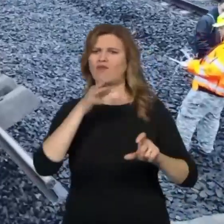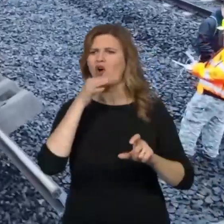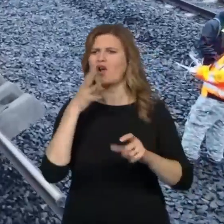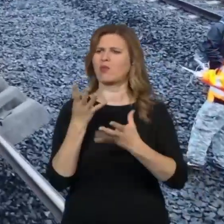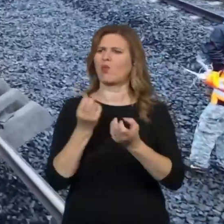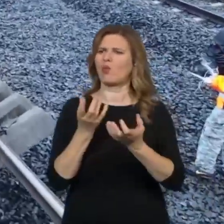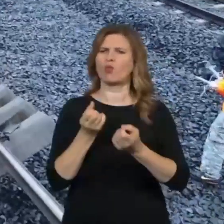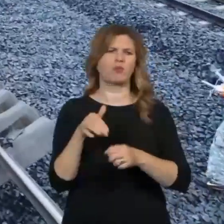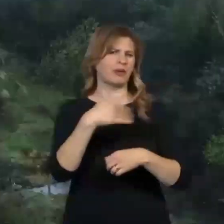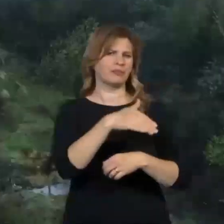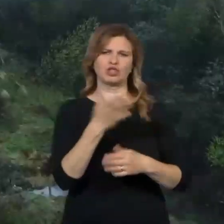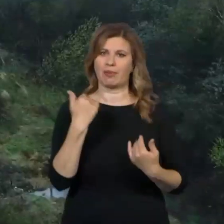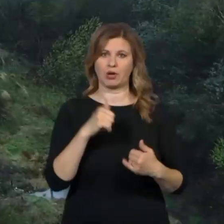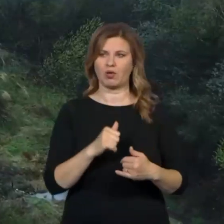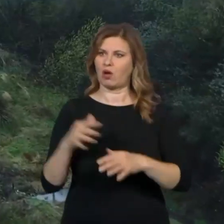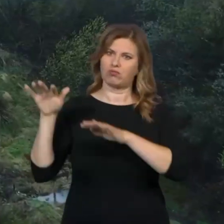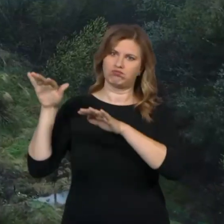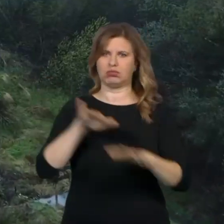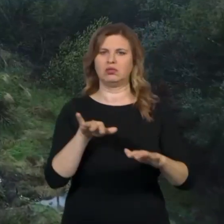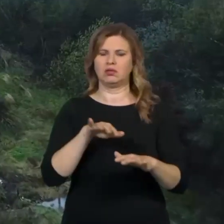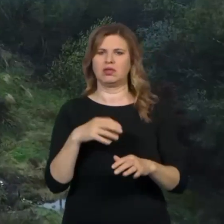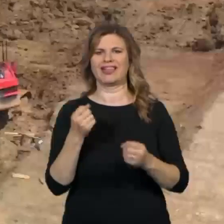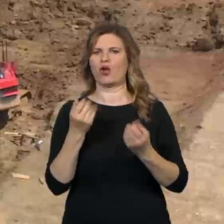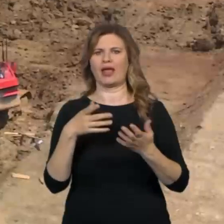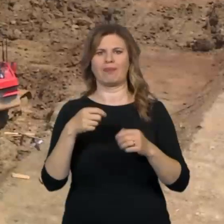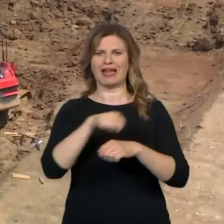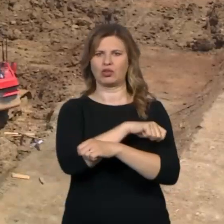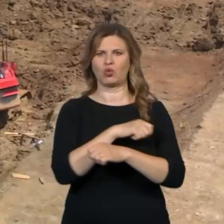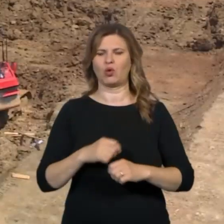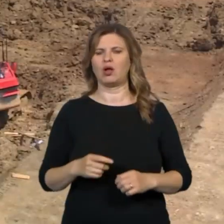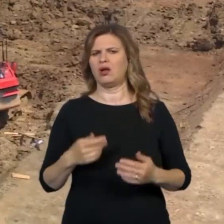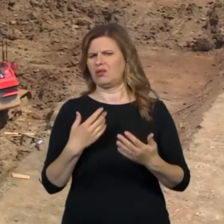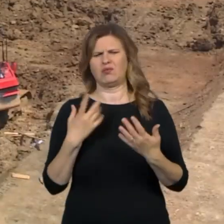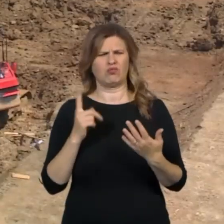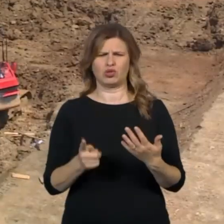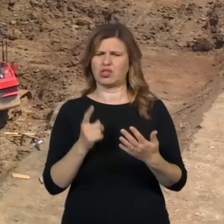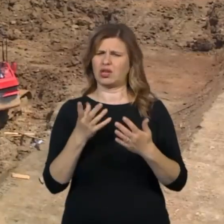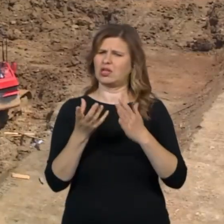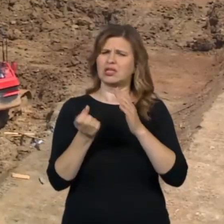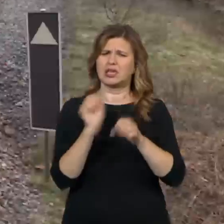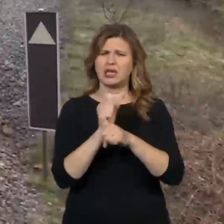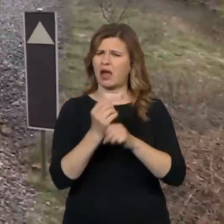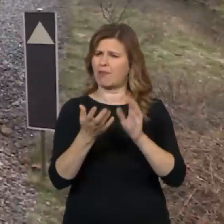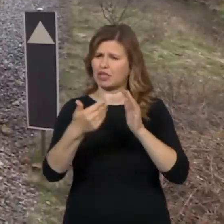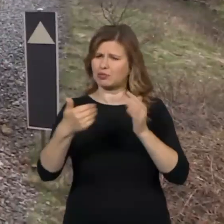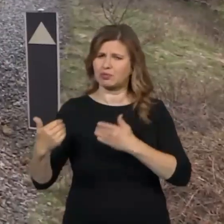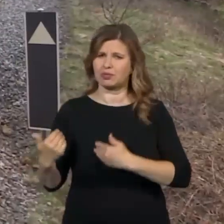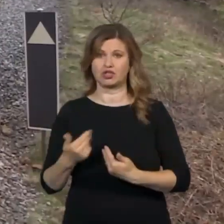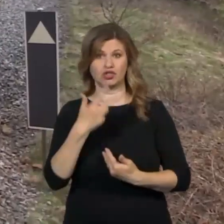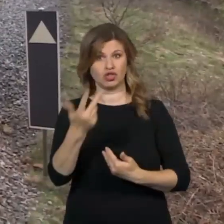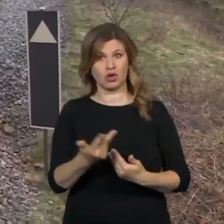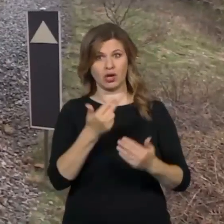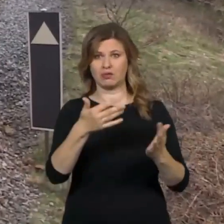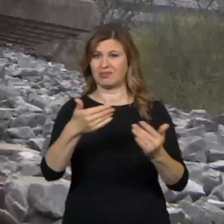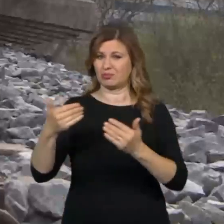tehdy propadla o několik metrů. Stavbaři museli odtěžit tuny zeminy. Trvalo jim to skoro 3 roky. Nehodě zabránil strojvedoucí, který